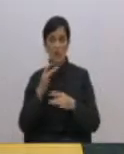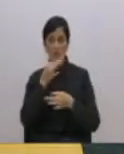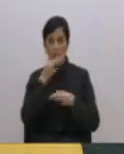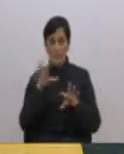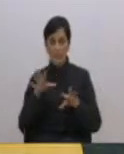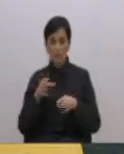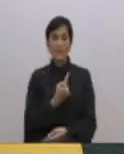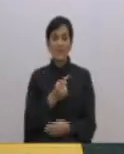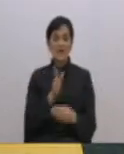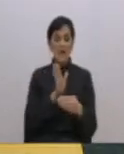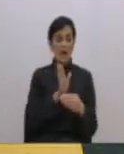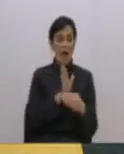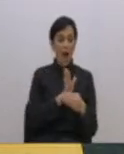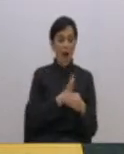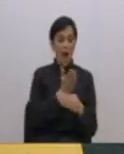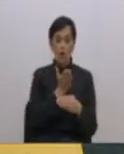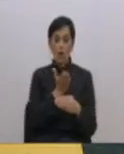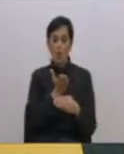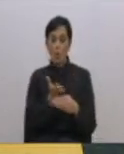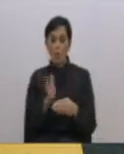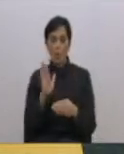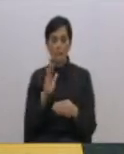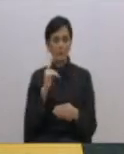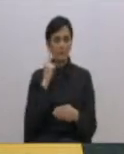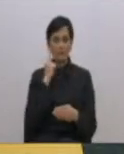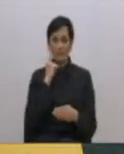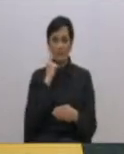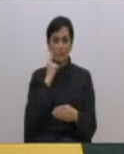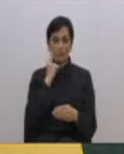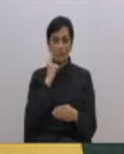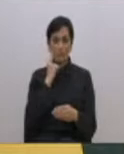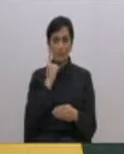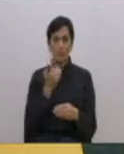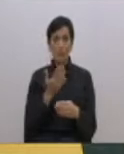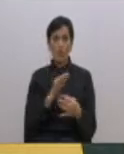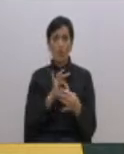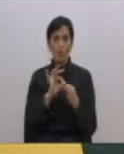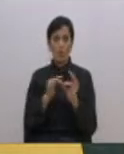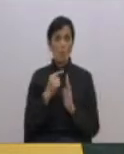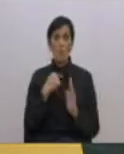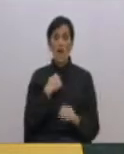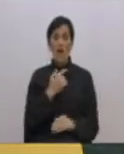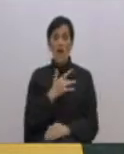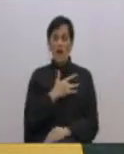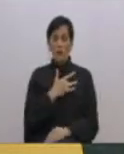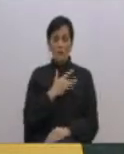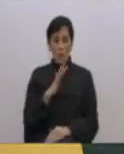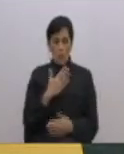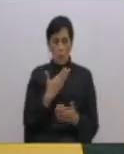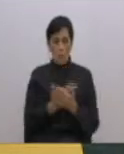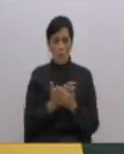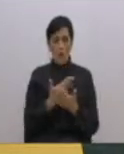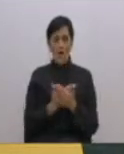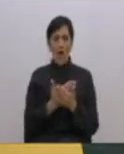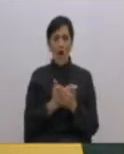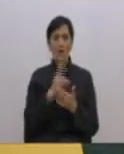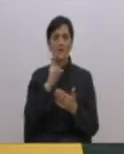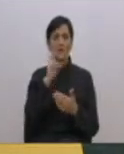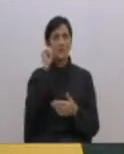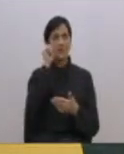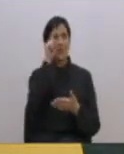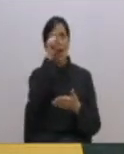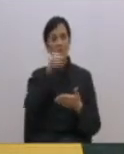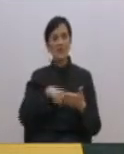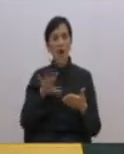șeulia și iar dar am șem trebuie și picro paris gargo problemis gamonțovis roșo magal stateistur ateistes